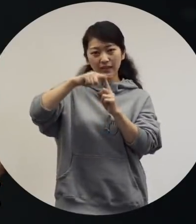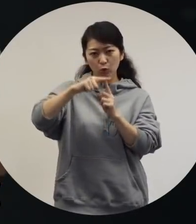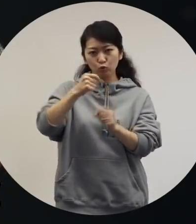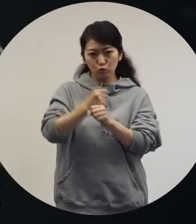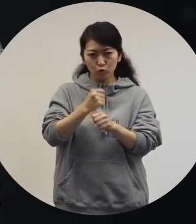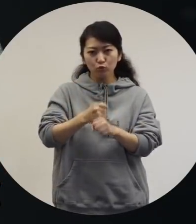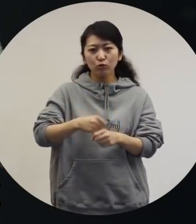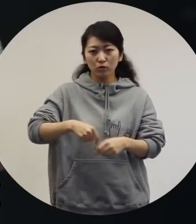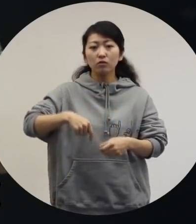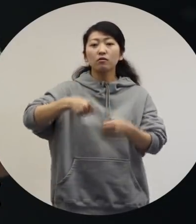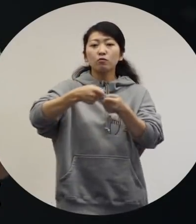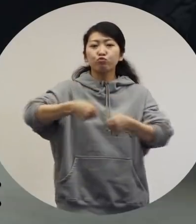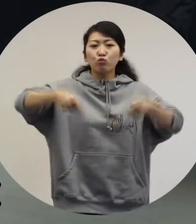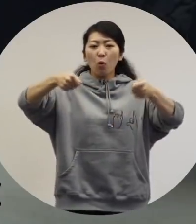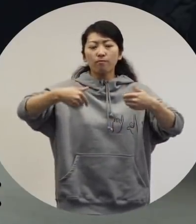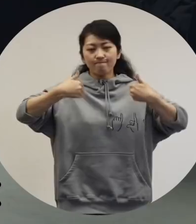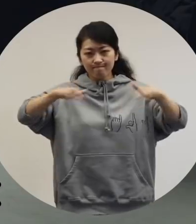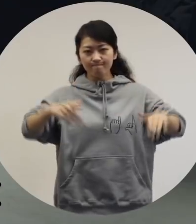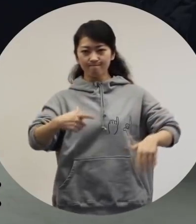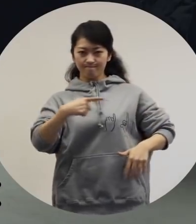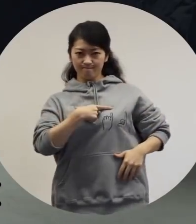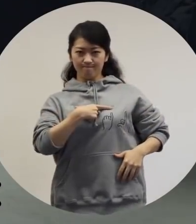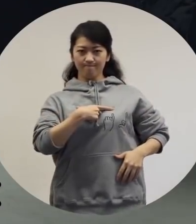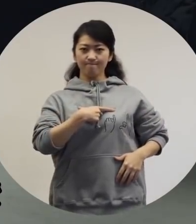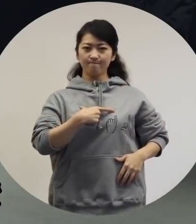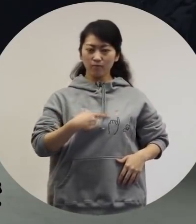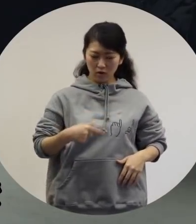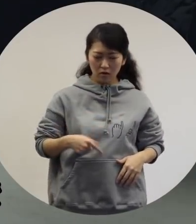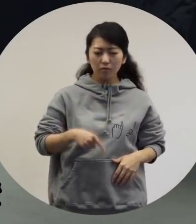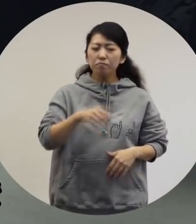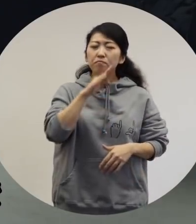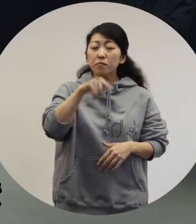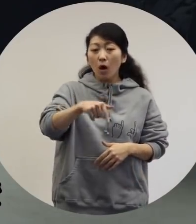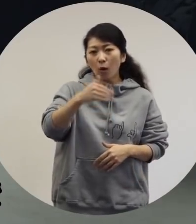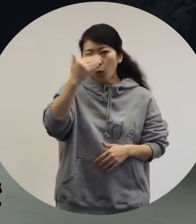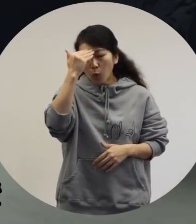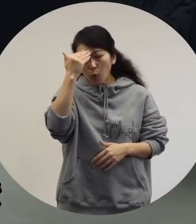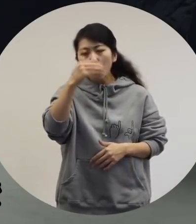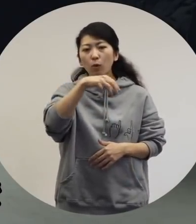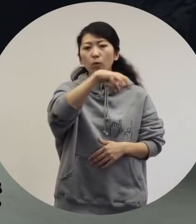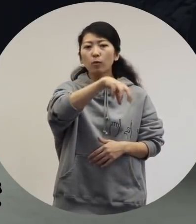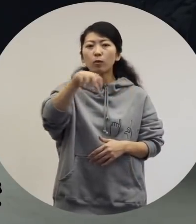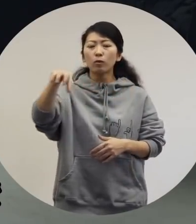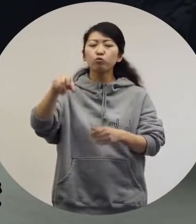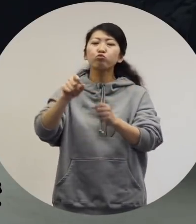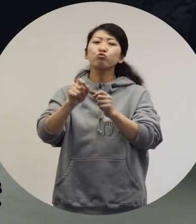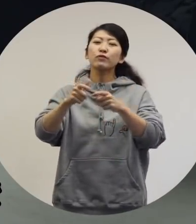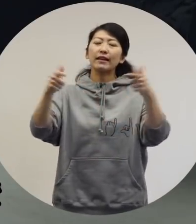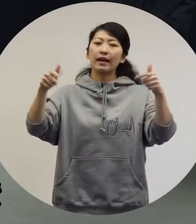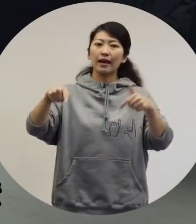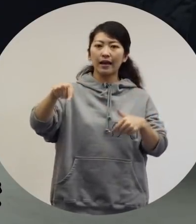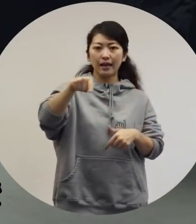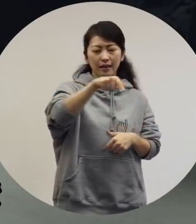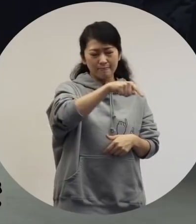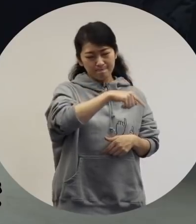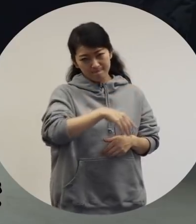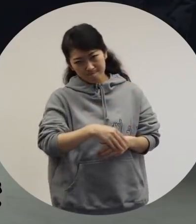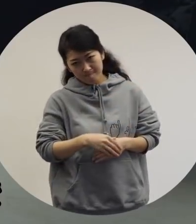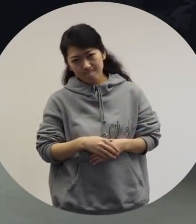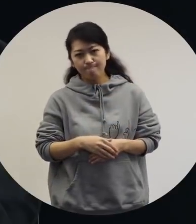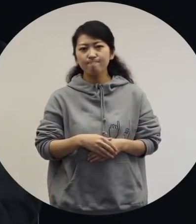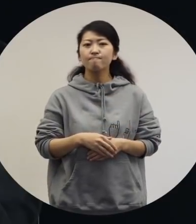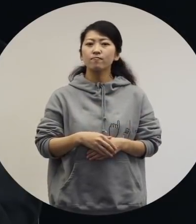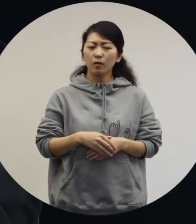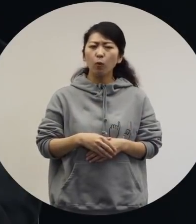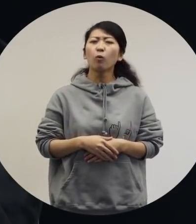ツも作ってレジ袋いりませんとか、うん、書いて、やっぱりもうそういう場で困るので、パブリックに困る場が増えてきたので